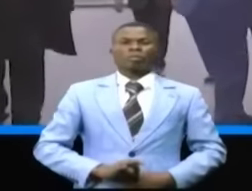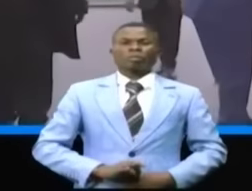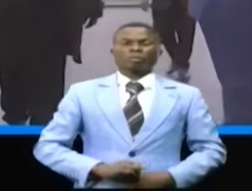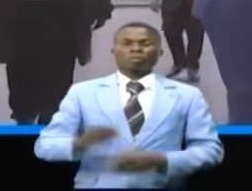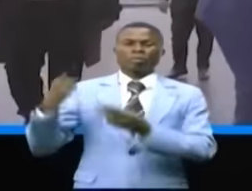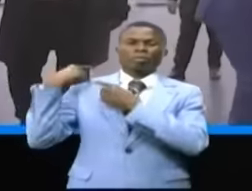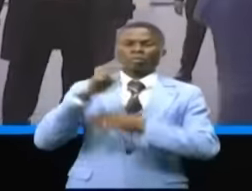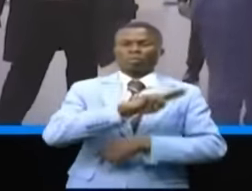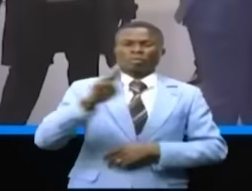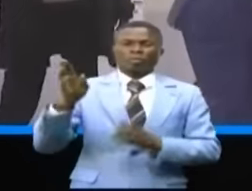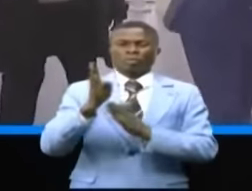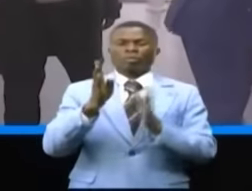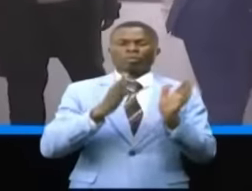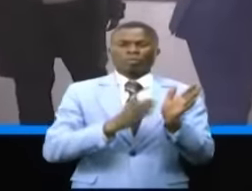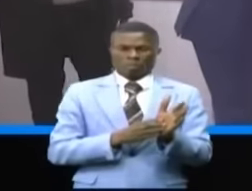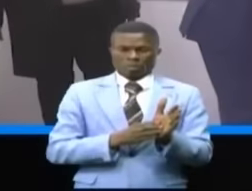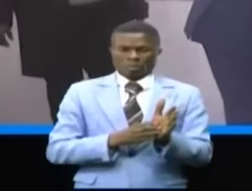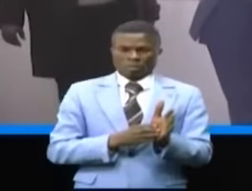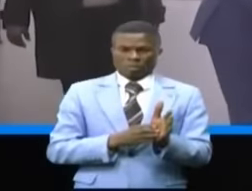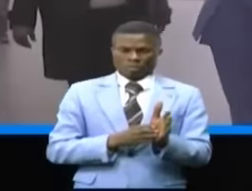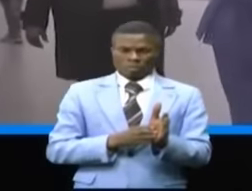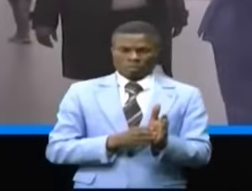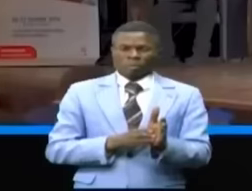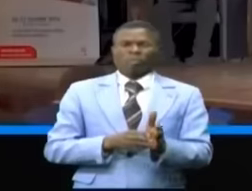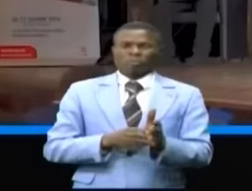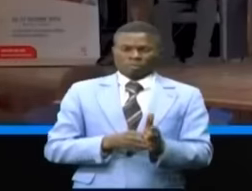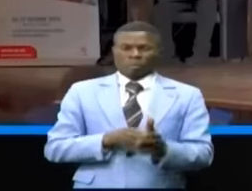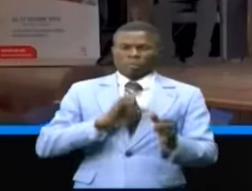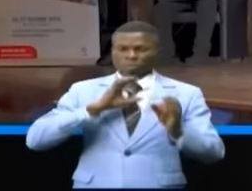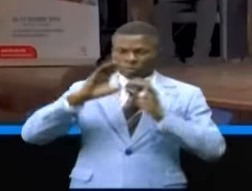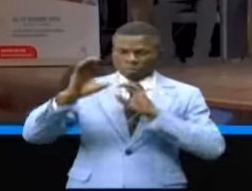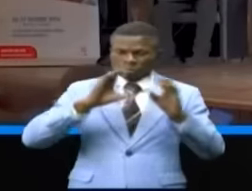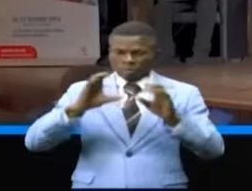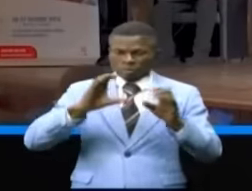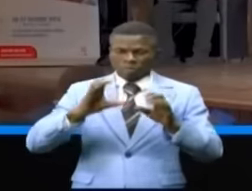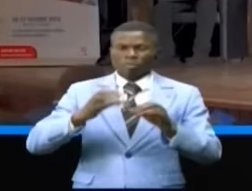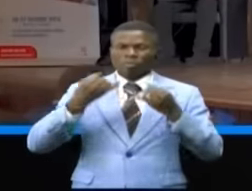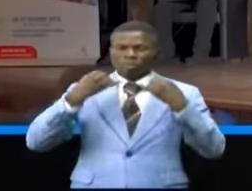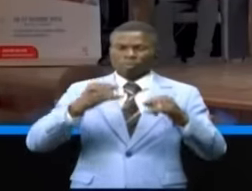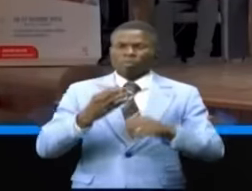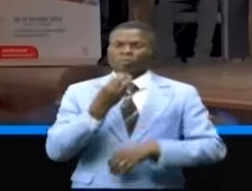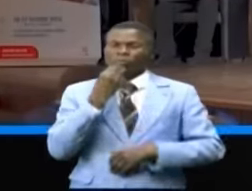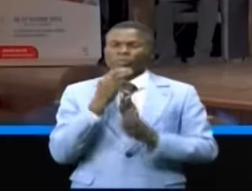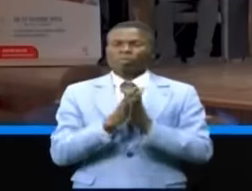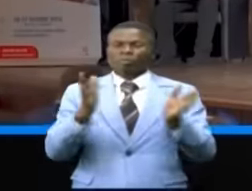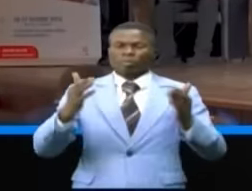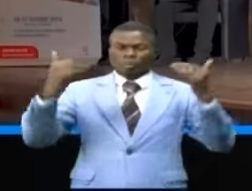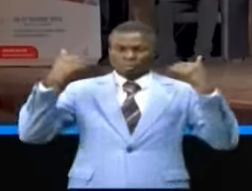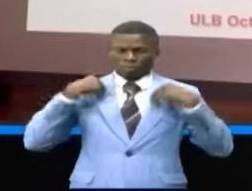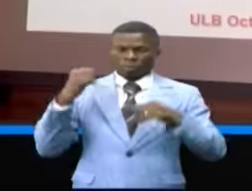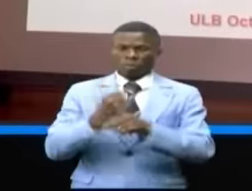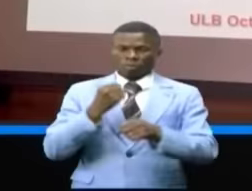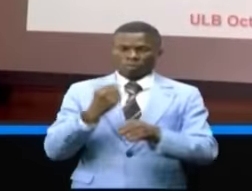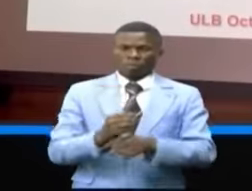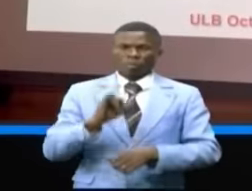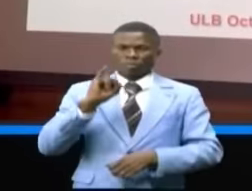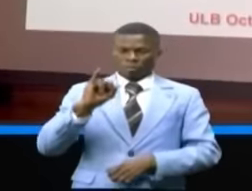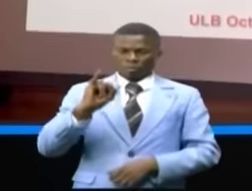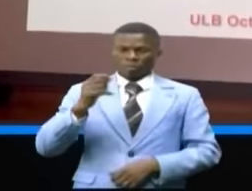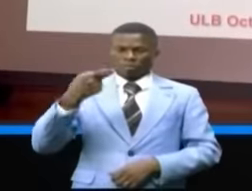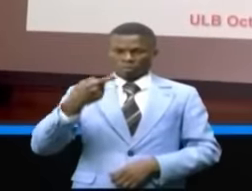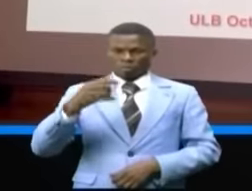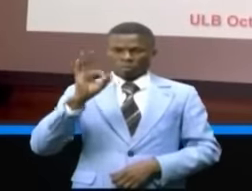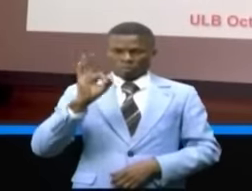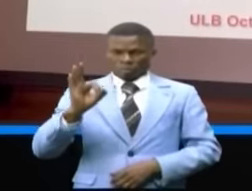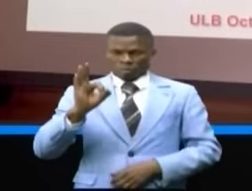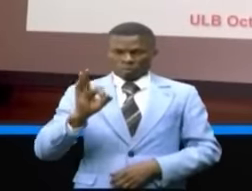depuis 2019 ont fait l'objet de la communication de l'inspecteur général chef de service de l'IGF, Jules